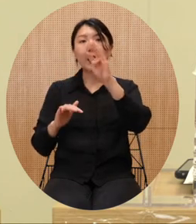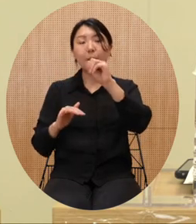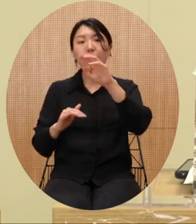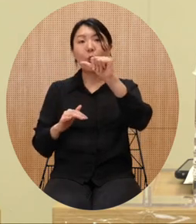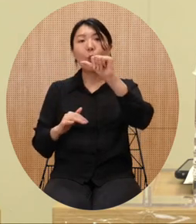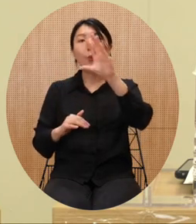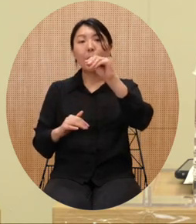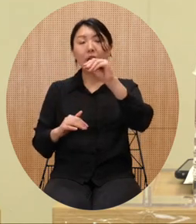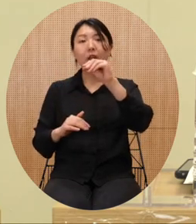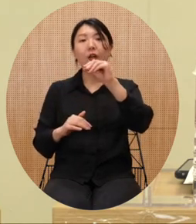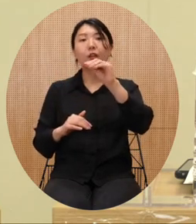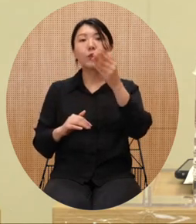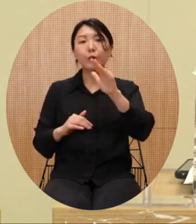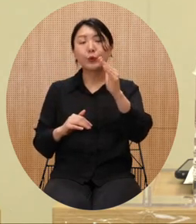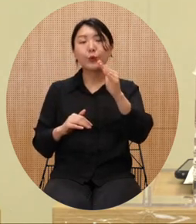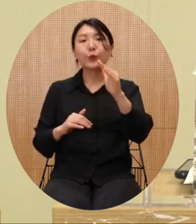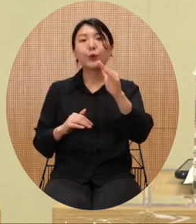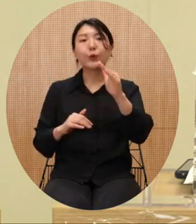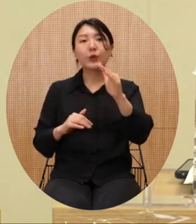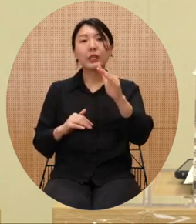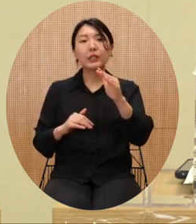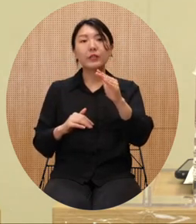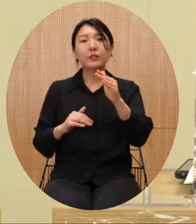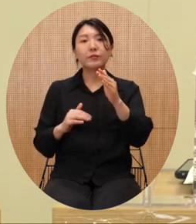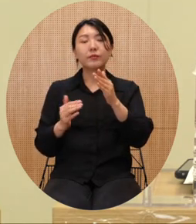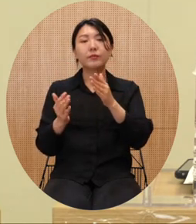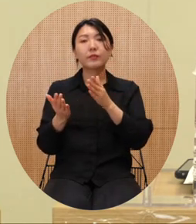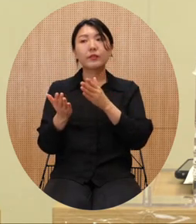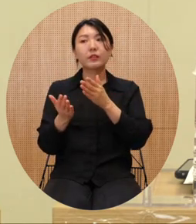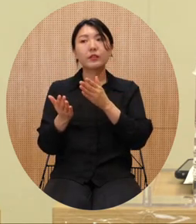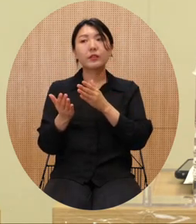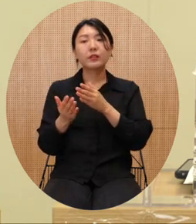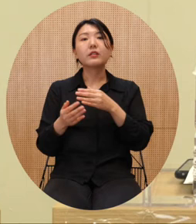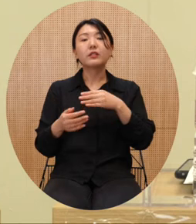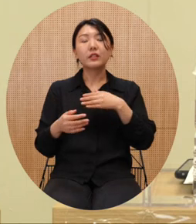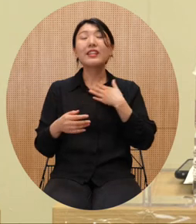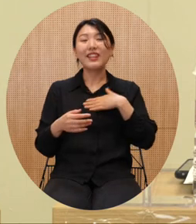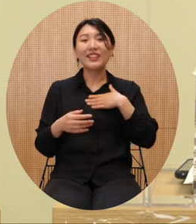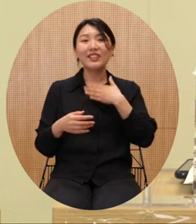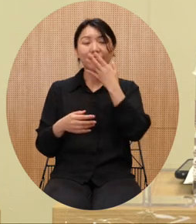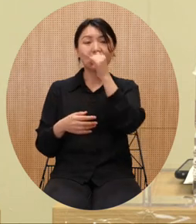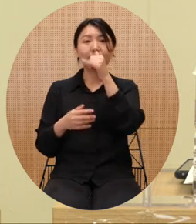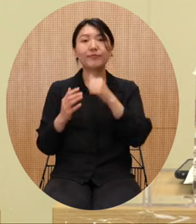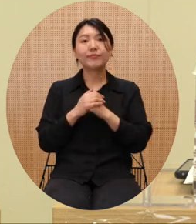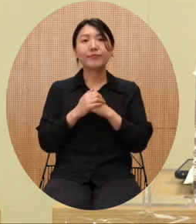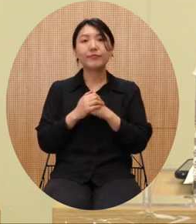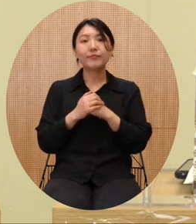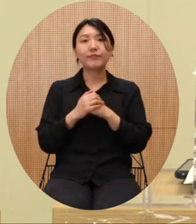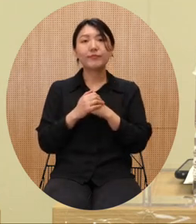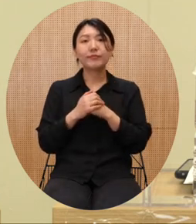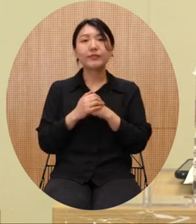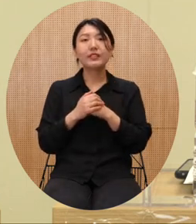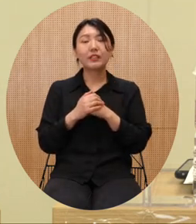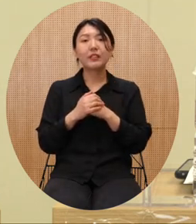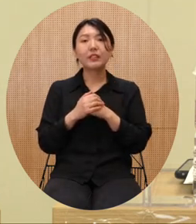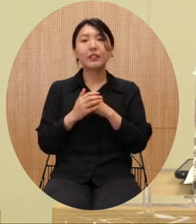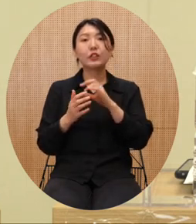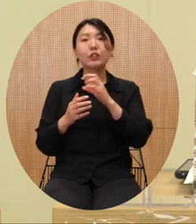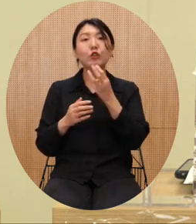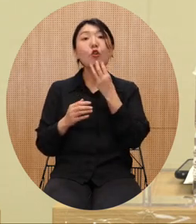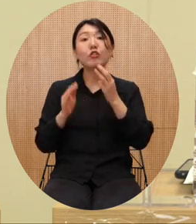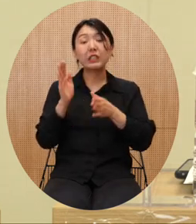4만 원에서 5만 원 정도구나라는 걸 우리 과장님 토론문으로 확실하게 아실 수가 있습니다. 그 이야기는